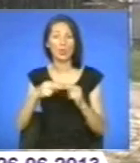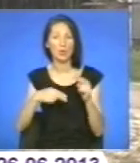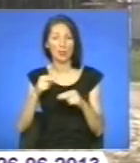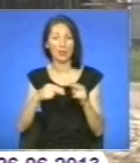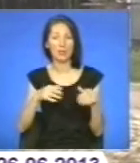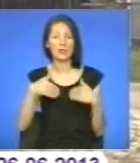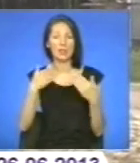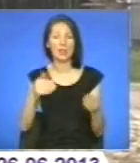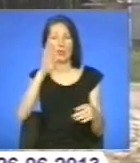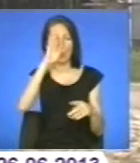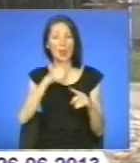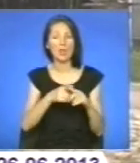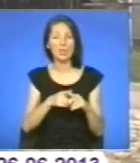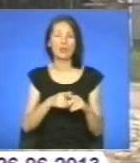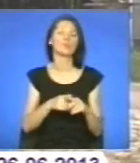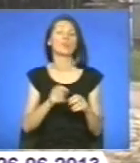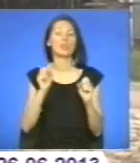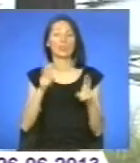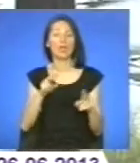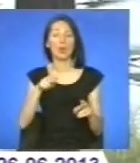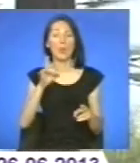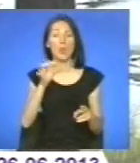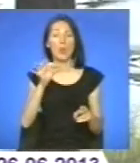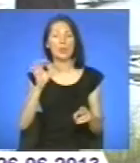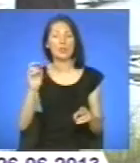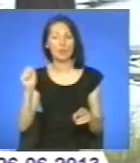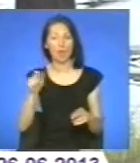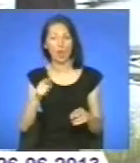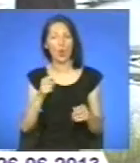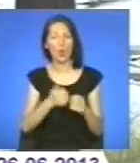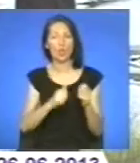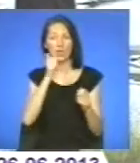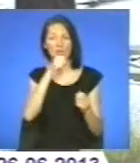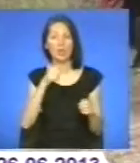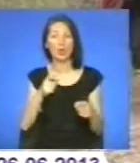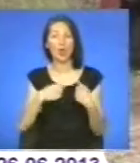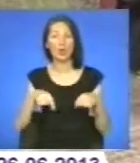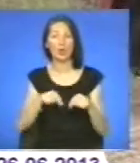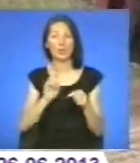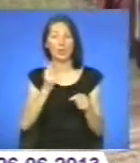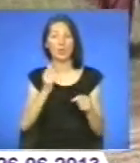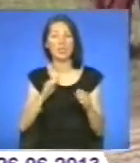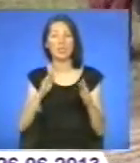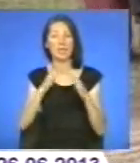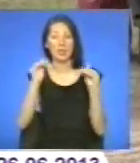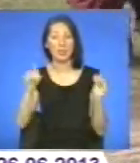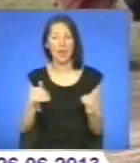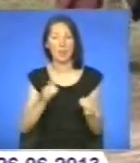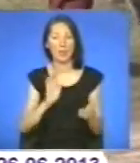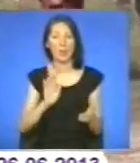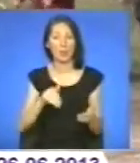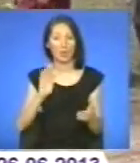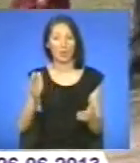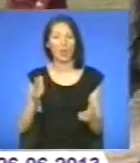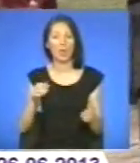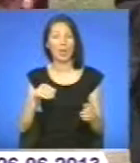Щороку тут організовують дитячий православний табір. У перспективі має постати паломницький центр. Але ще потрібно вирішити чимало проблем